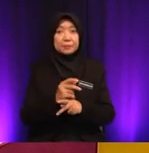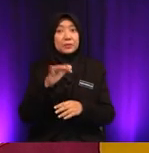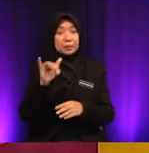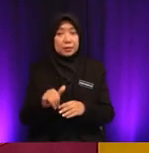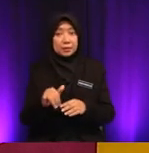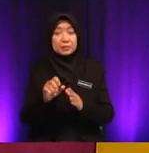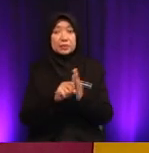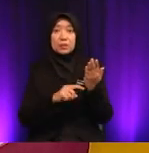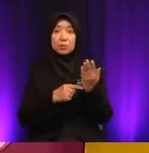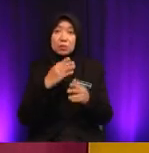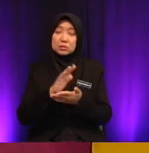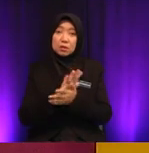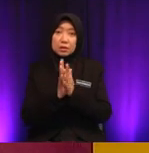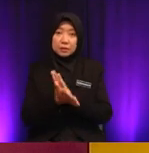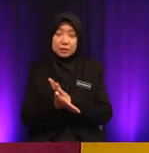buatan